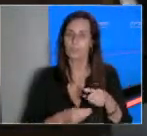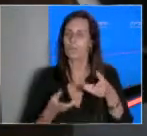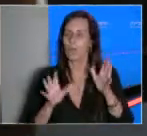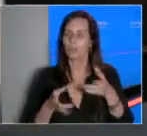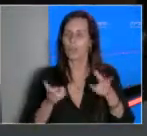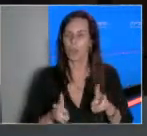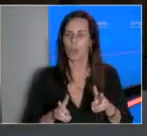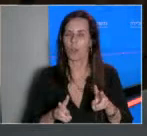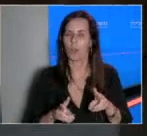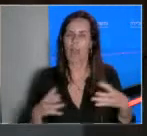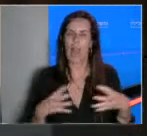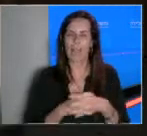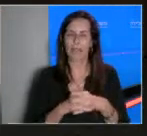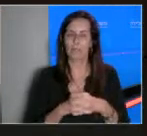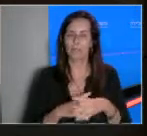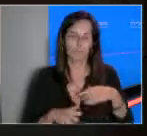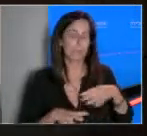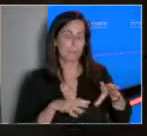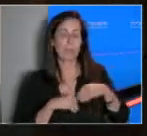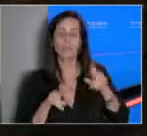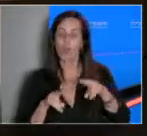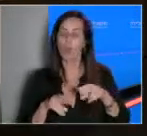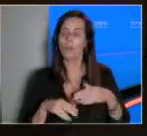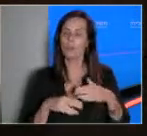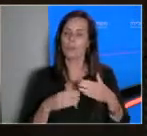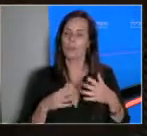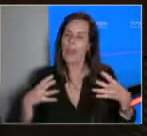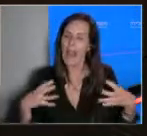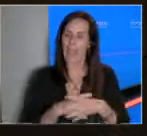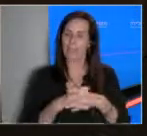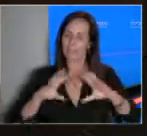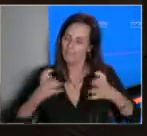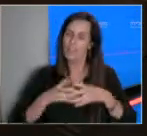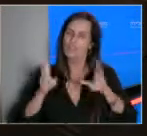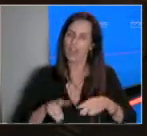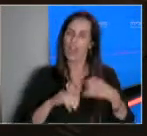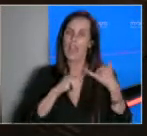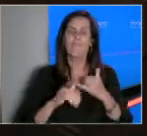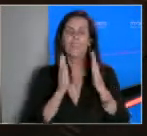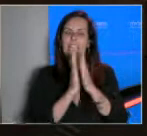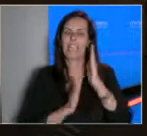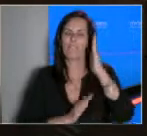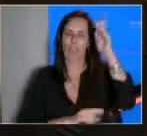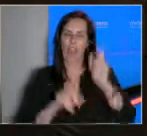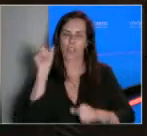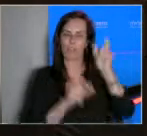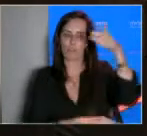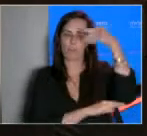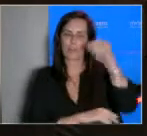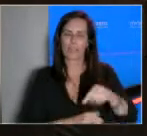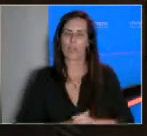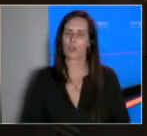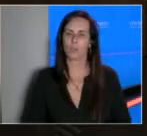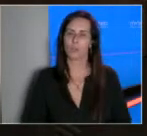מאוד יכול לאחד. אני מסכים. מאוד יכול ללכד, מאוד יכול להביא תקווה לאנשים במדינה